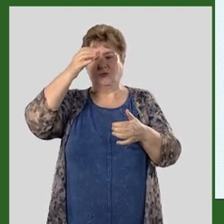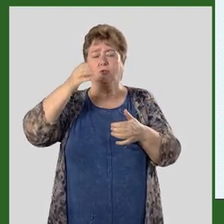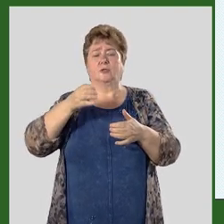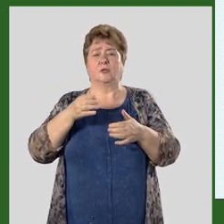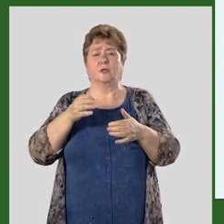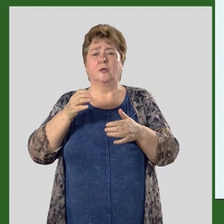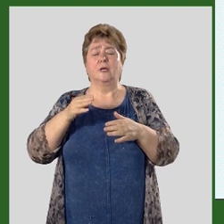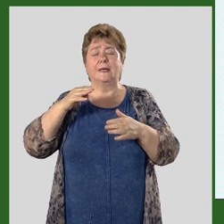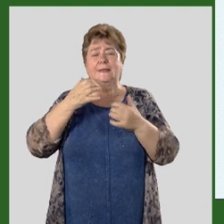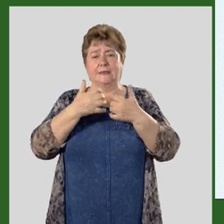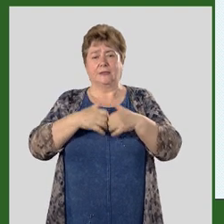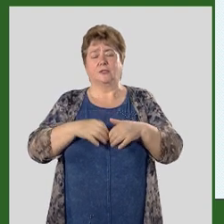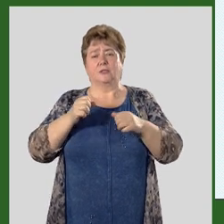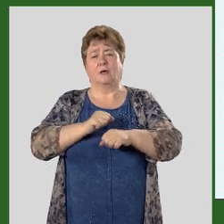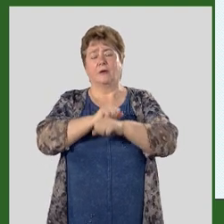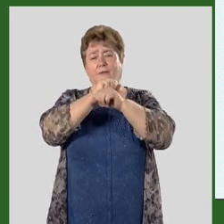научно-технической революции,